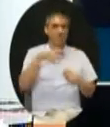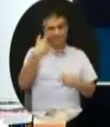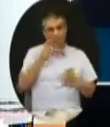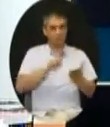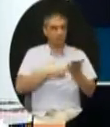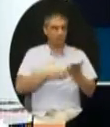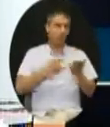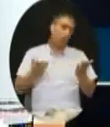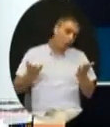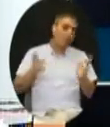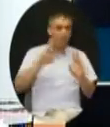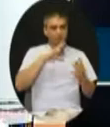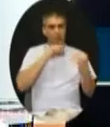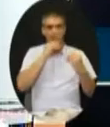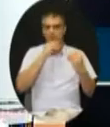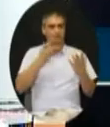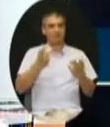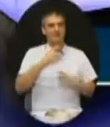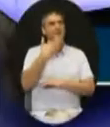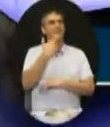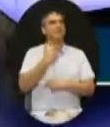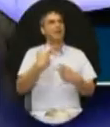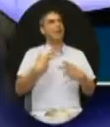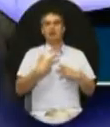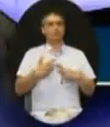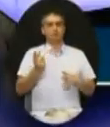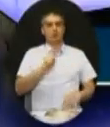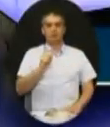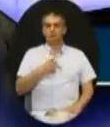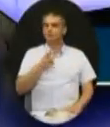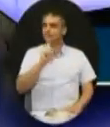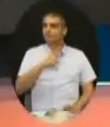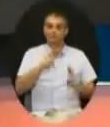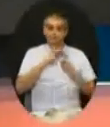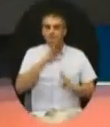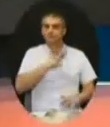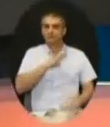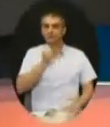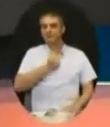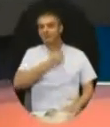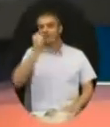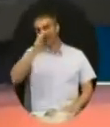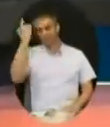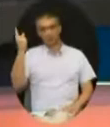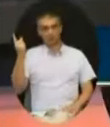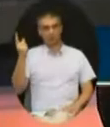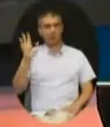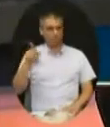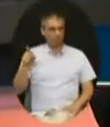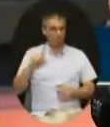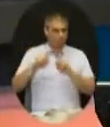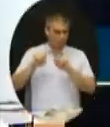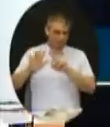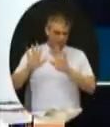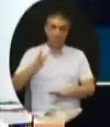איזושהי זכות וזה, אז אולי כן, אבל לא... בצרפת דווקא הסכנה היא מהימין הקיצוני, הצרפתי, שגם הוא